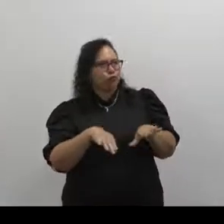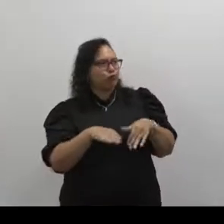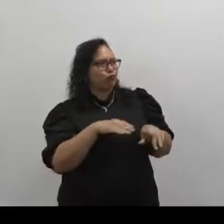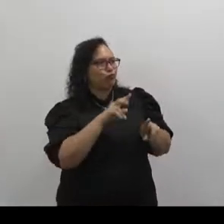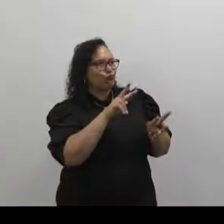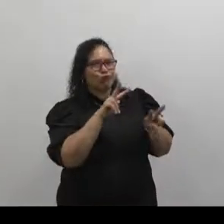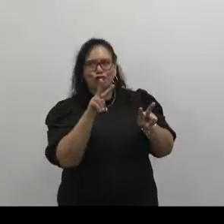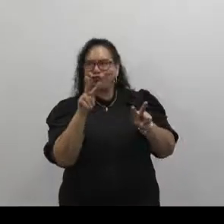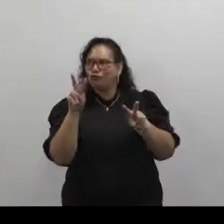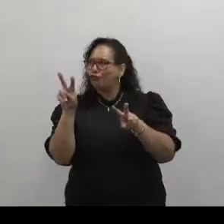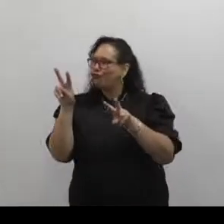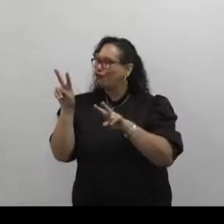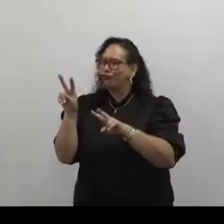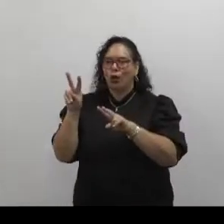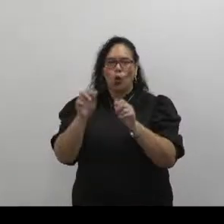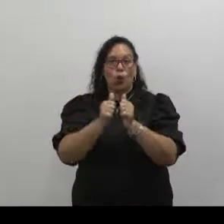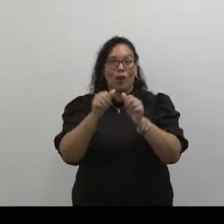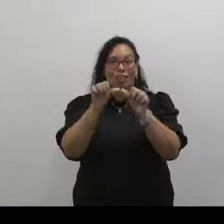សាលារៀនគឺថាបើកទ្វារសម្រាប់ឲ្យយើងចូលពិនិត្យ